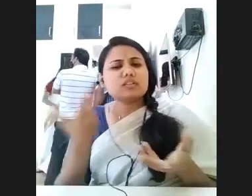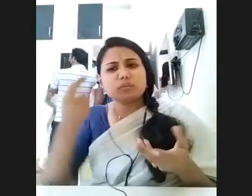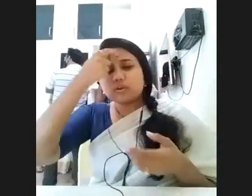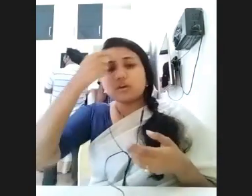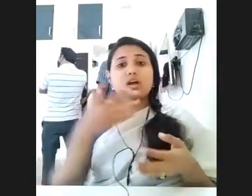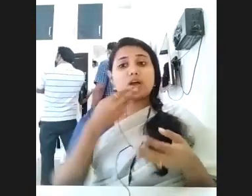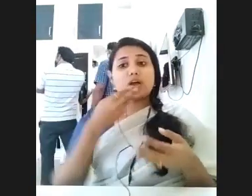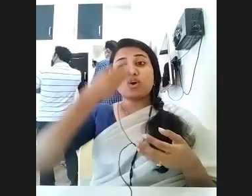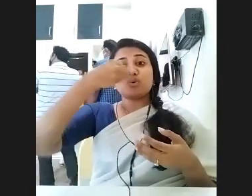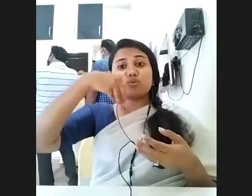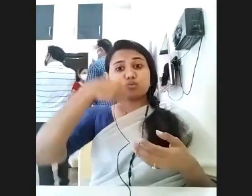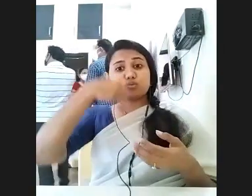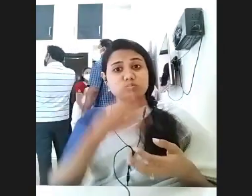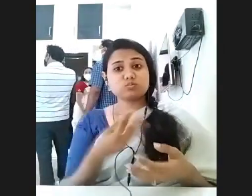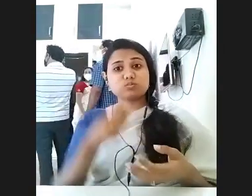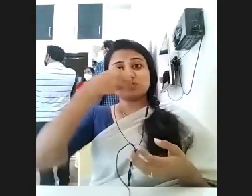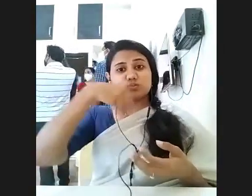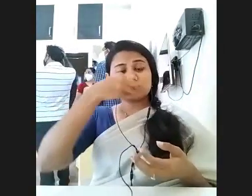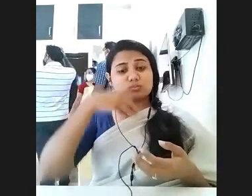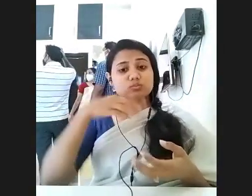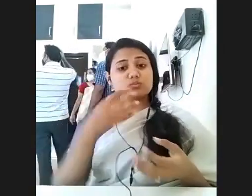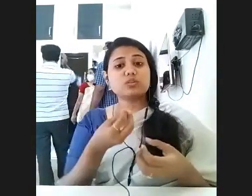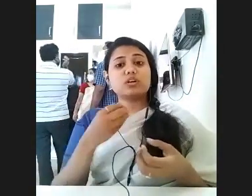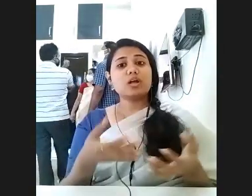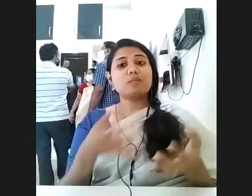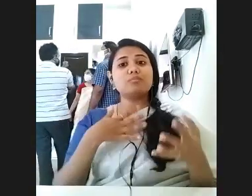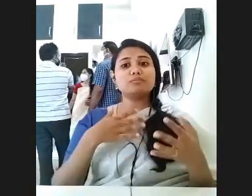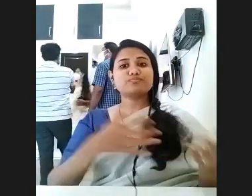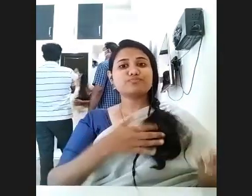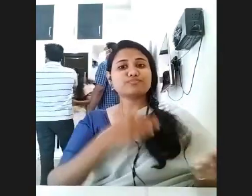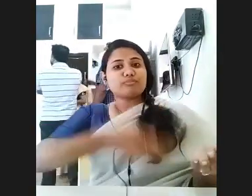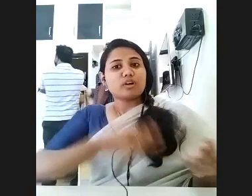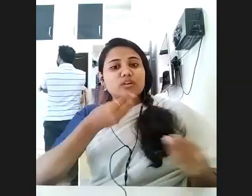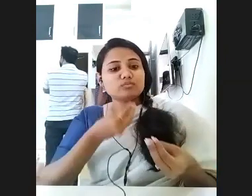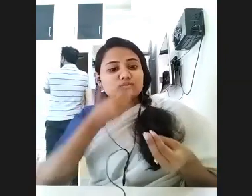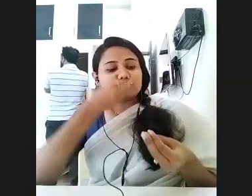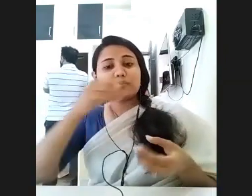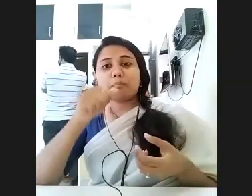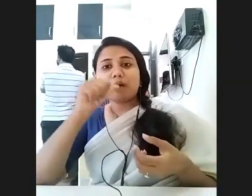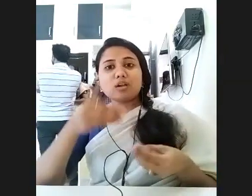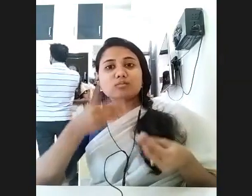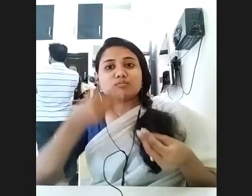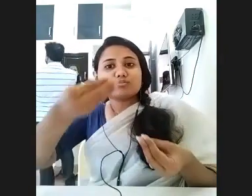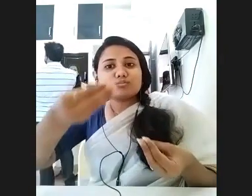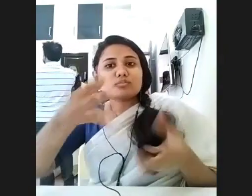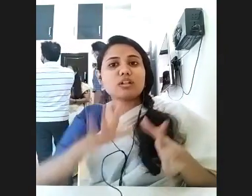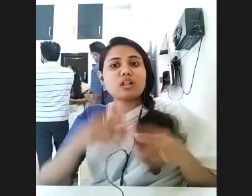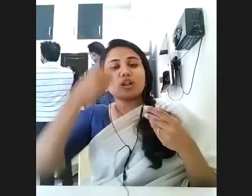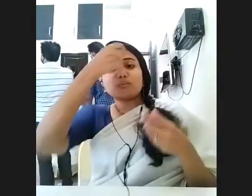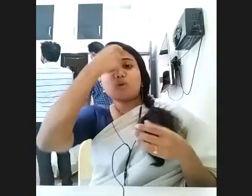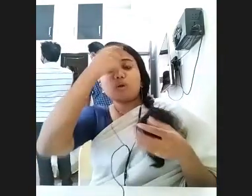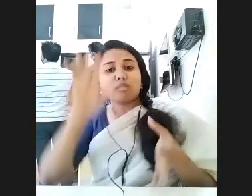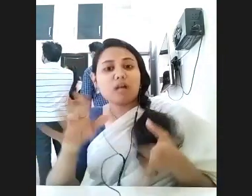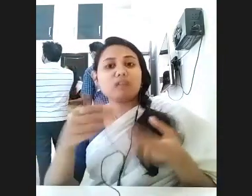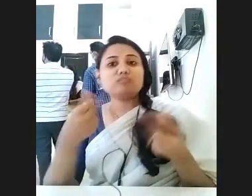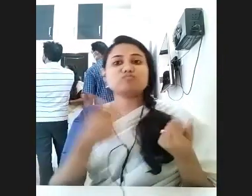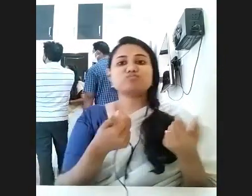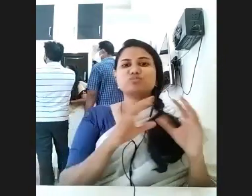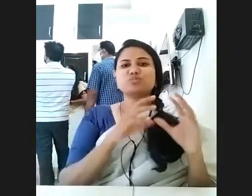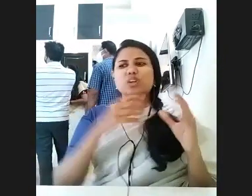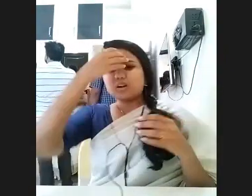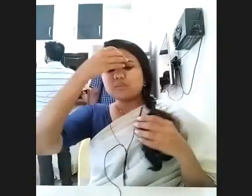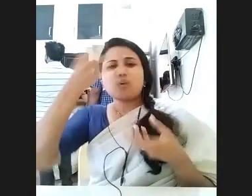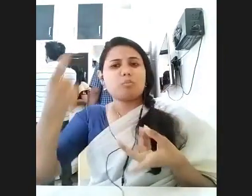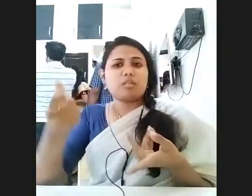ഇഷ്യൂസ് ഉണ്ടാവുന്നതാണ്. നന്നായിട്ട് ബ്രസ്റ്റ് ഫീഡ് ചെയ്യുന്ന കുട്ടികൾക്ക് പെട്ടെന്ന് ടയേർഡായി പോകുക, തരിപ്പ് കയറുക, ആ രീതിയിലോട്ട് പ്രോബ്ലങ്ങളാണ്